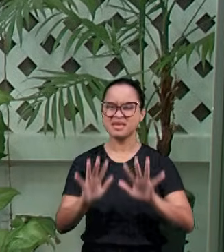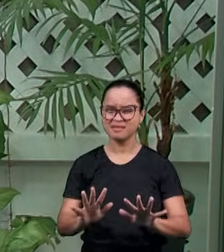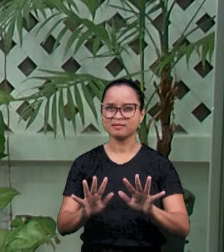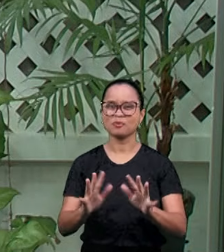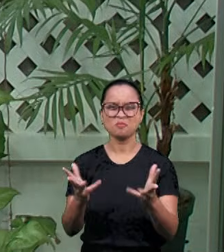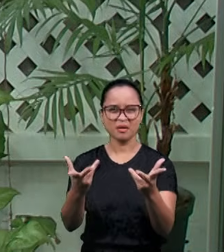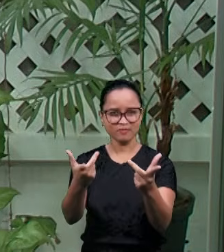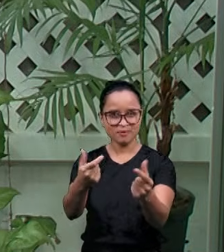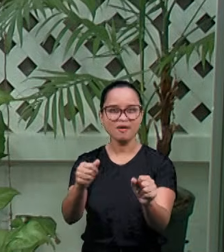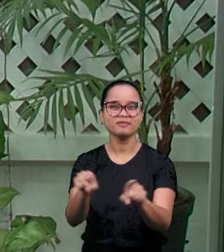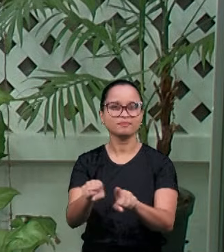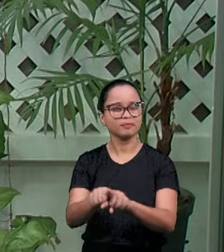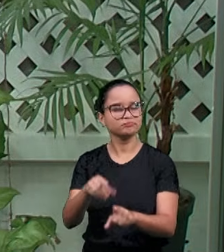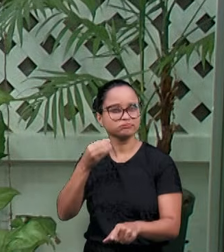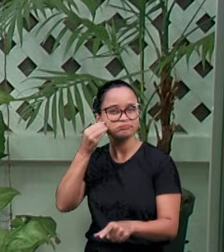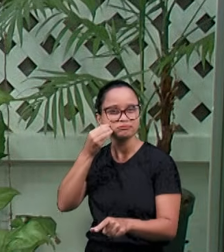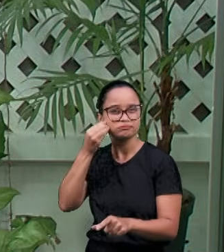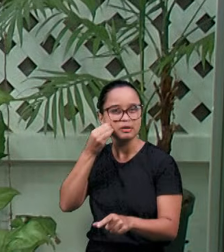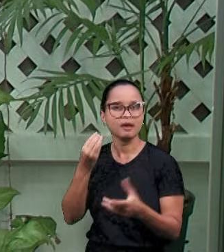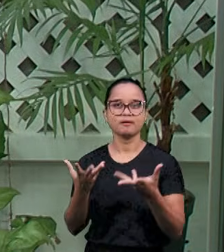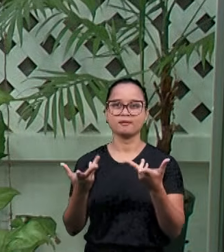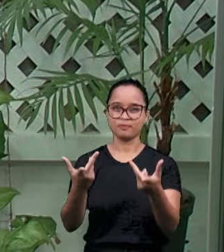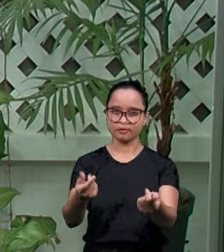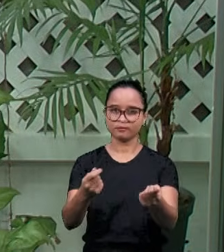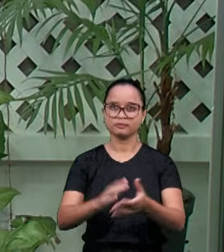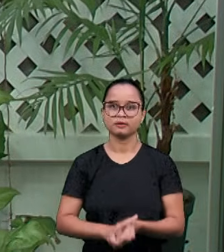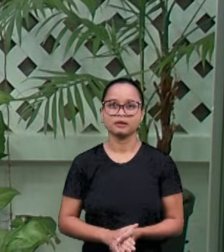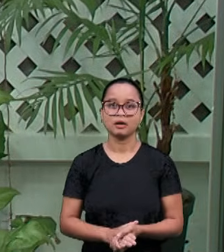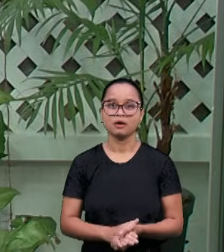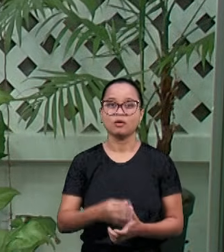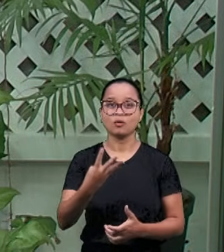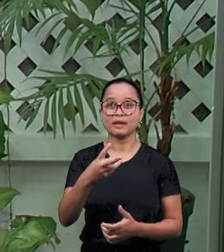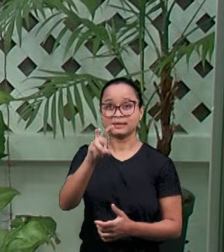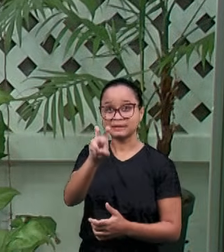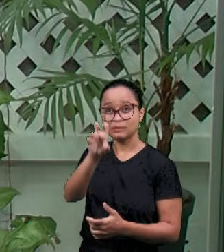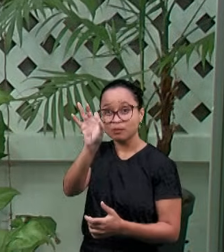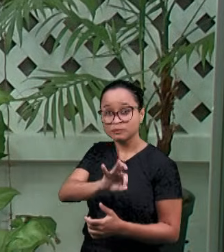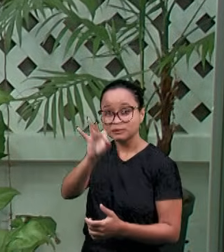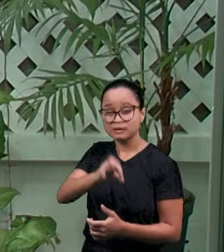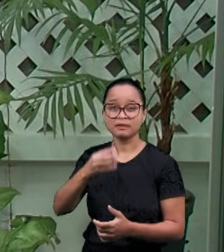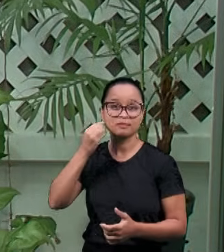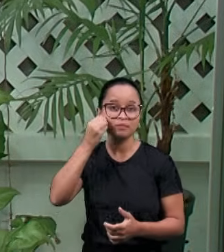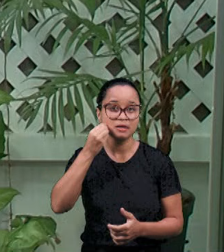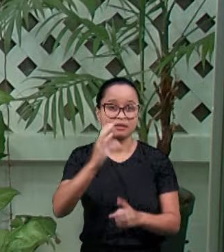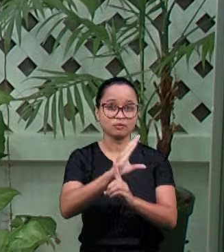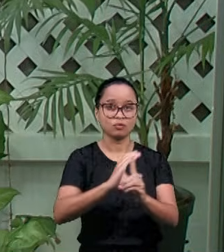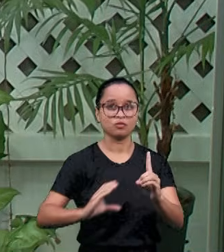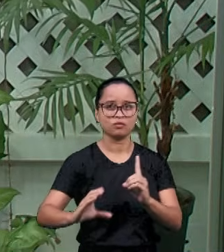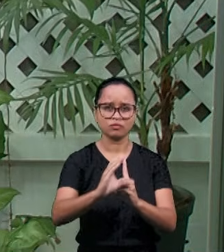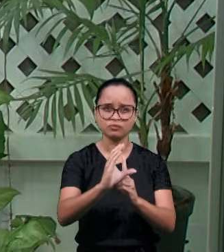des grandes bénédictions expériences. 45% ont des expériences avec le culte,